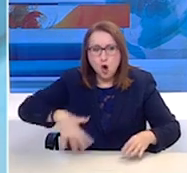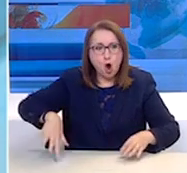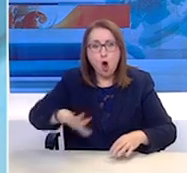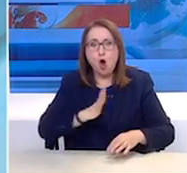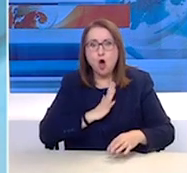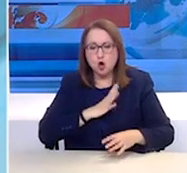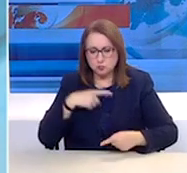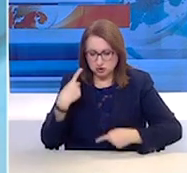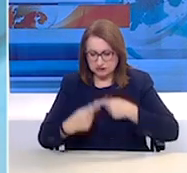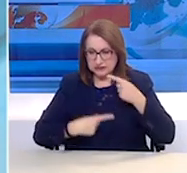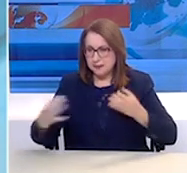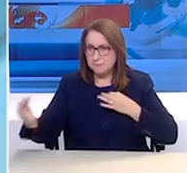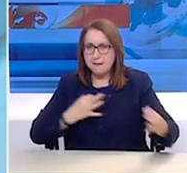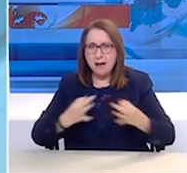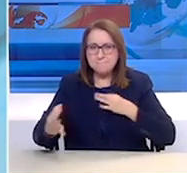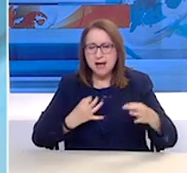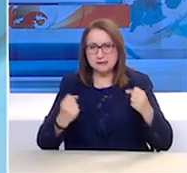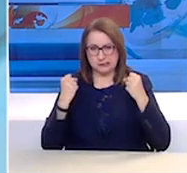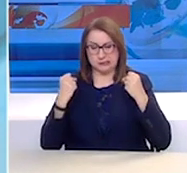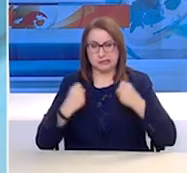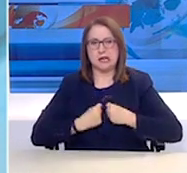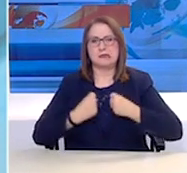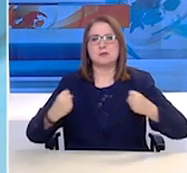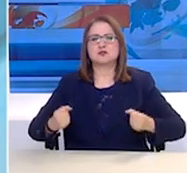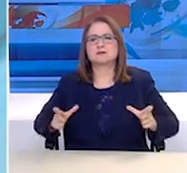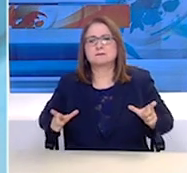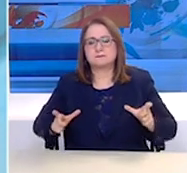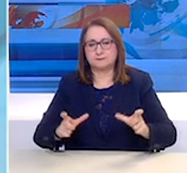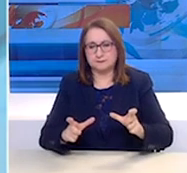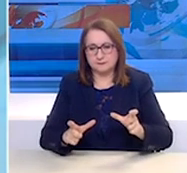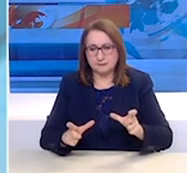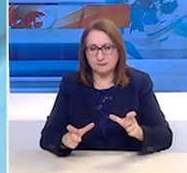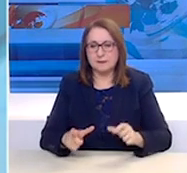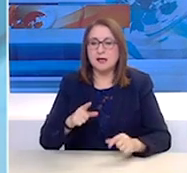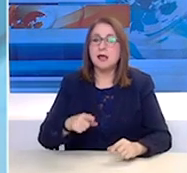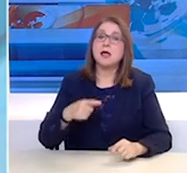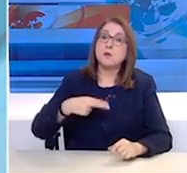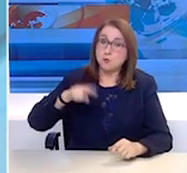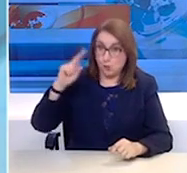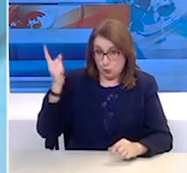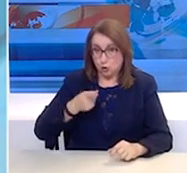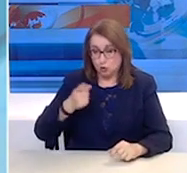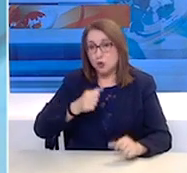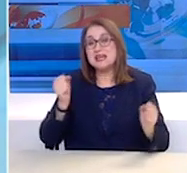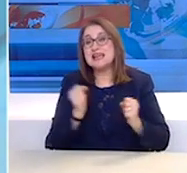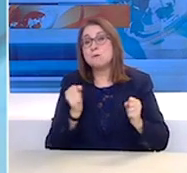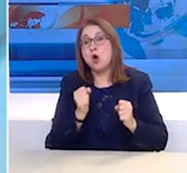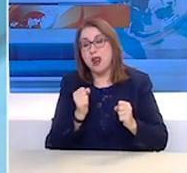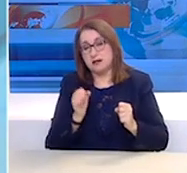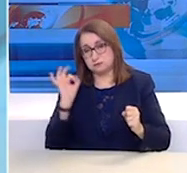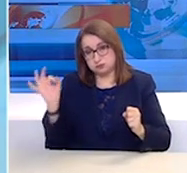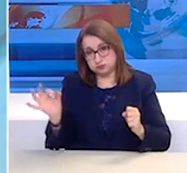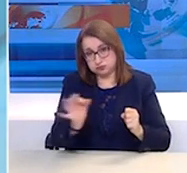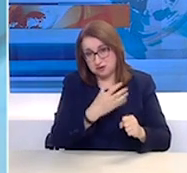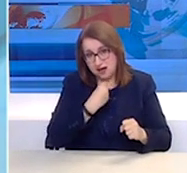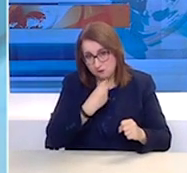επιστήμονες τονίζουν την πιθανότητα πιο σημαντικών επιδημιών τον χειμώνα σε σχέση με το καλοκαίρι και την ανάγκη συνεχούς επαγρύπνησης και επιτήρησης